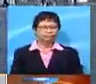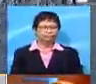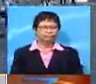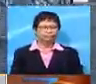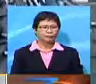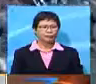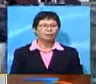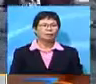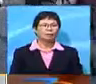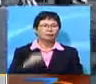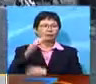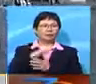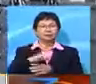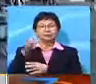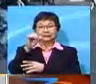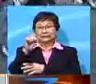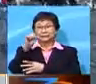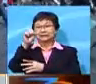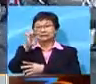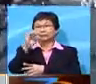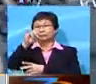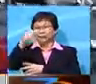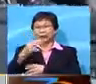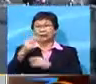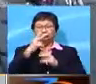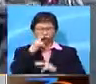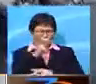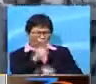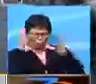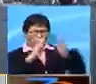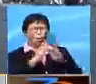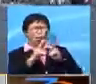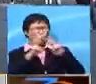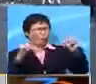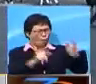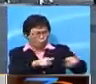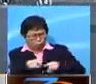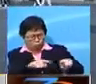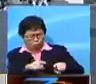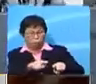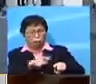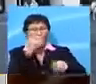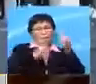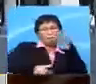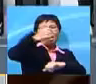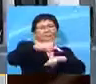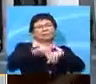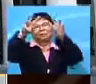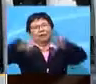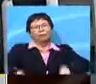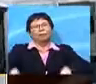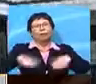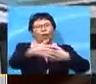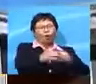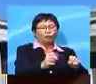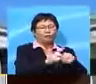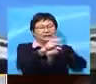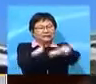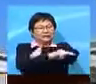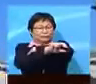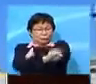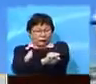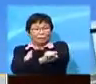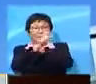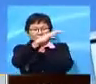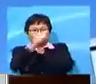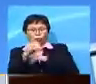Schmidt Clemens pula melihat Malaysia sebagai negara paling berdaya saing dalam kalangan negara-negara ASEAN. Beroperasi di serempan Negeri Sembilan, syarikat itu